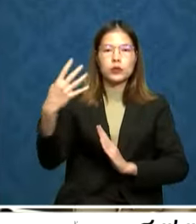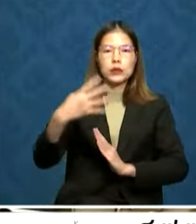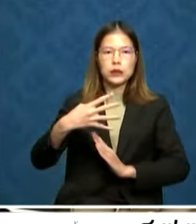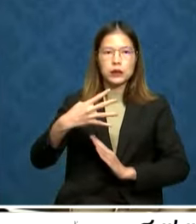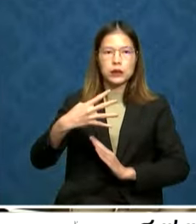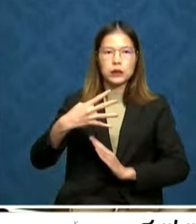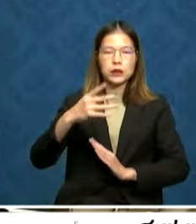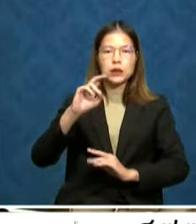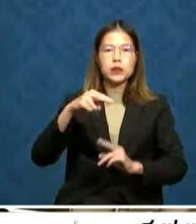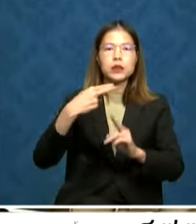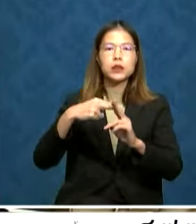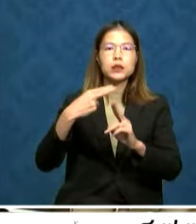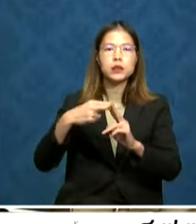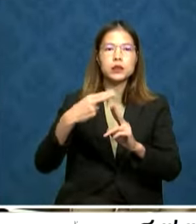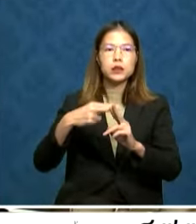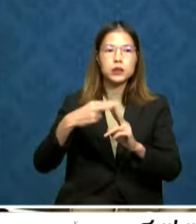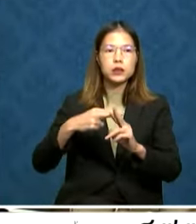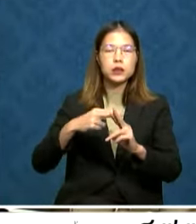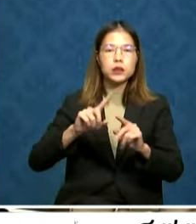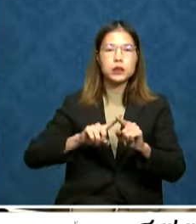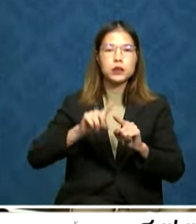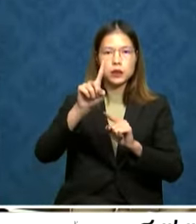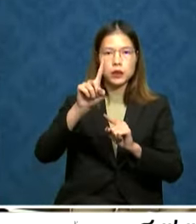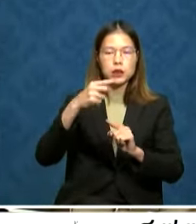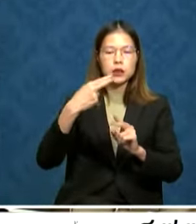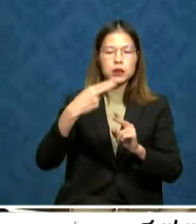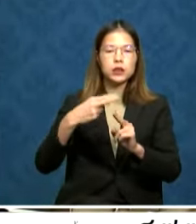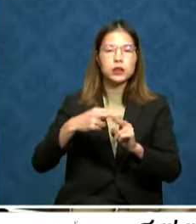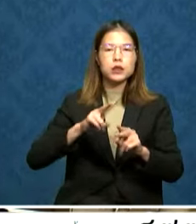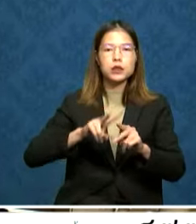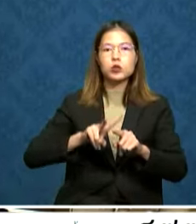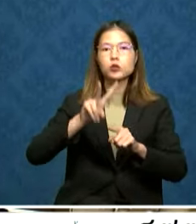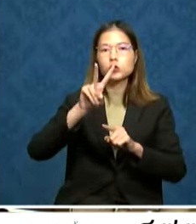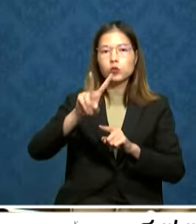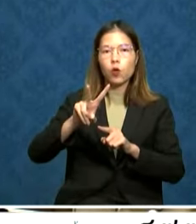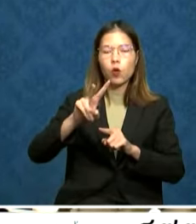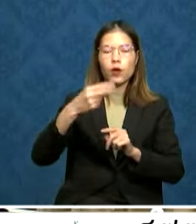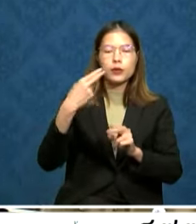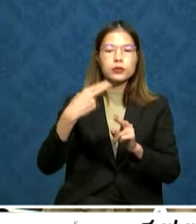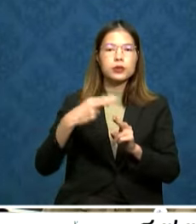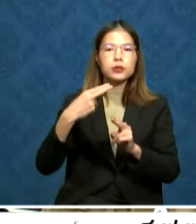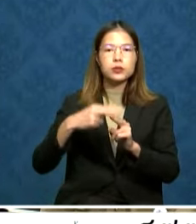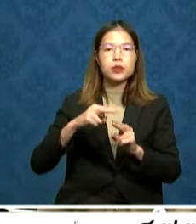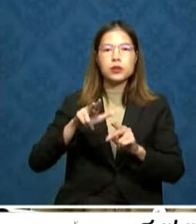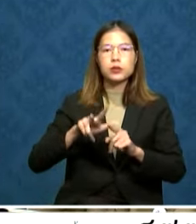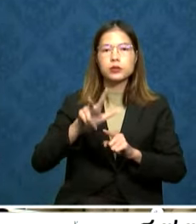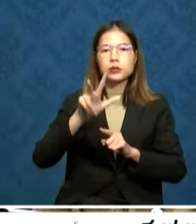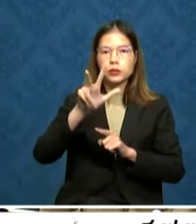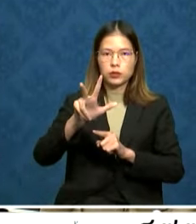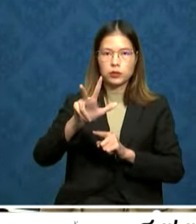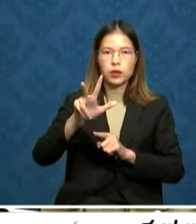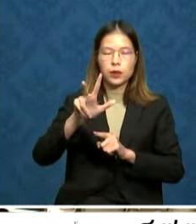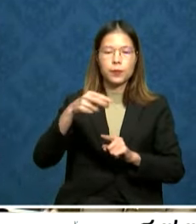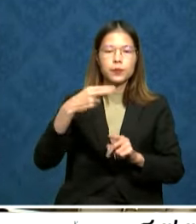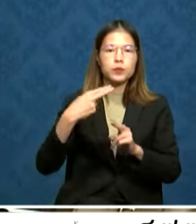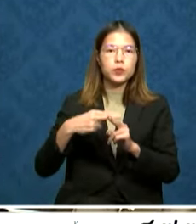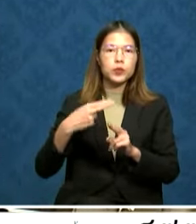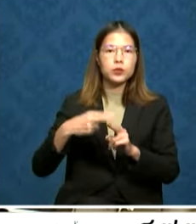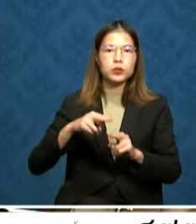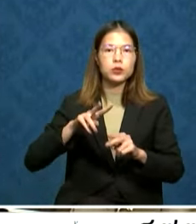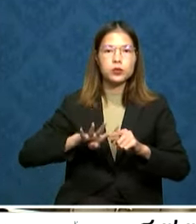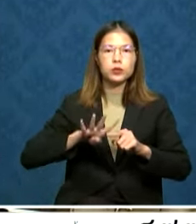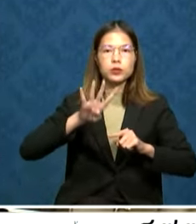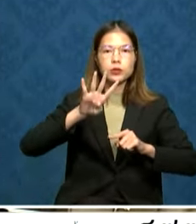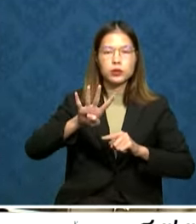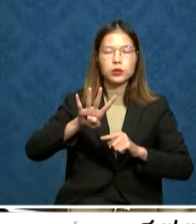ดังนี้ 1.ริปัดชรศิน 2. นัทวุธบัวประทรุม3. ปกป้องจันวิท 4.